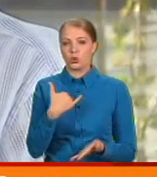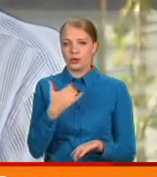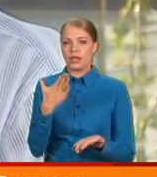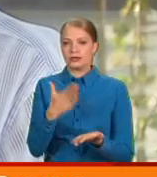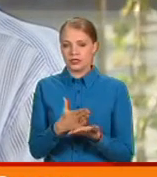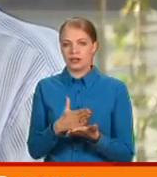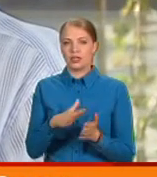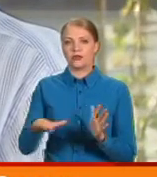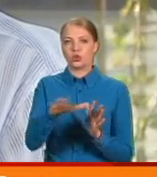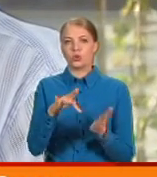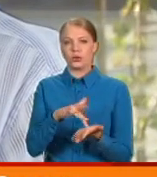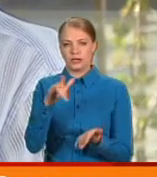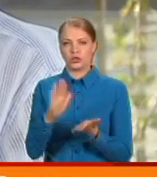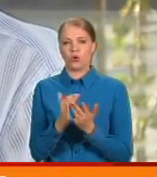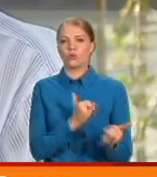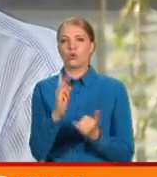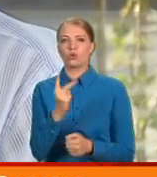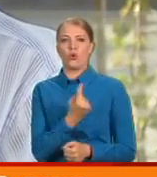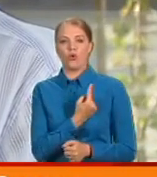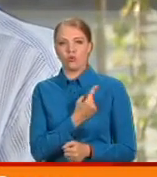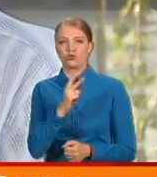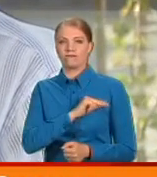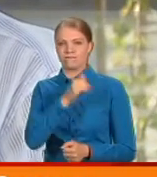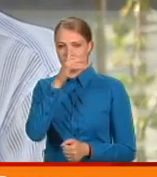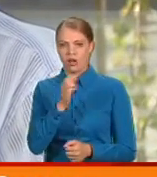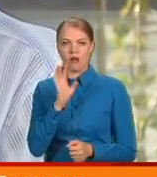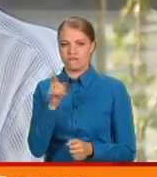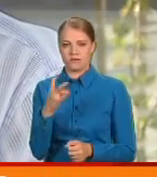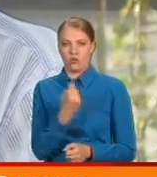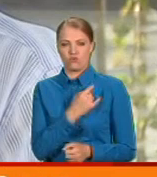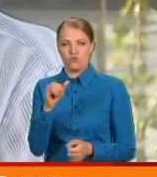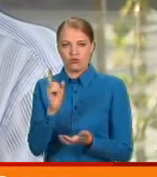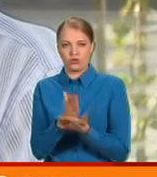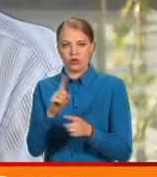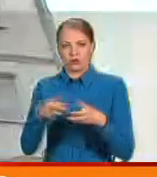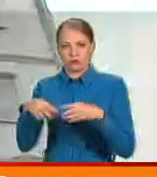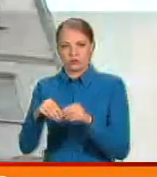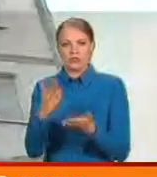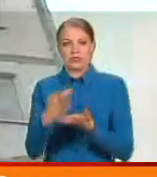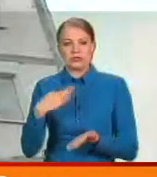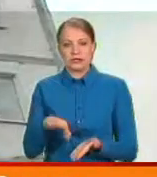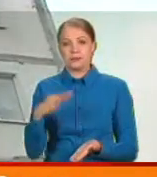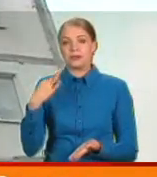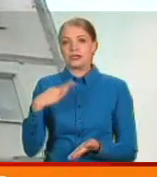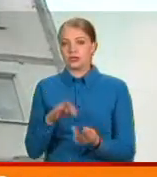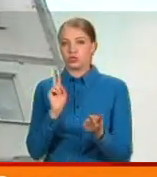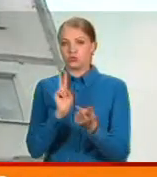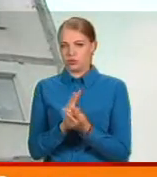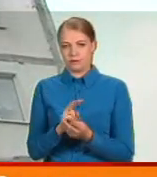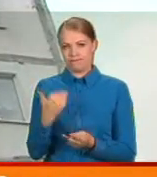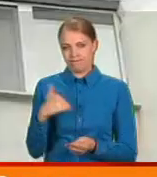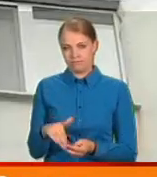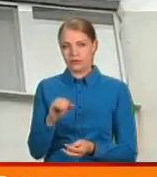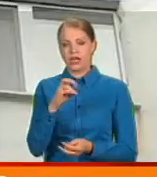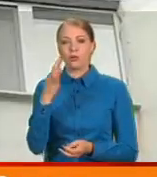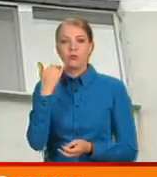є територіальний центр, який обслуговує одиноких непрацездатних, а вона не є одинокою, в неї є родич, є син. Син Ігор зустрітися з нами